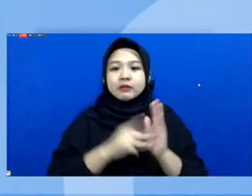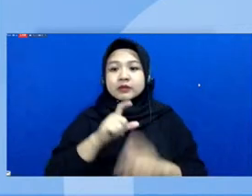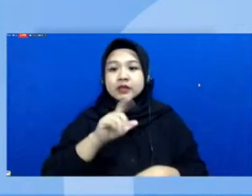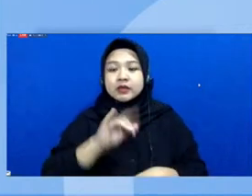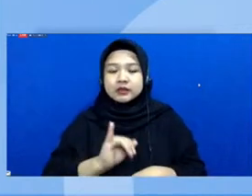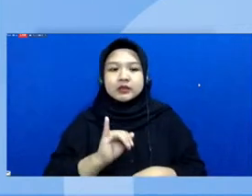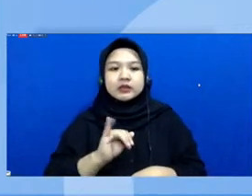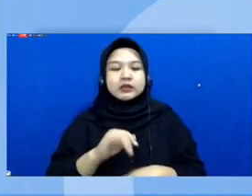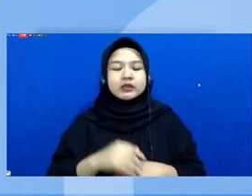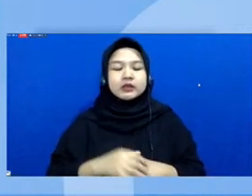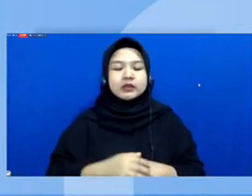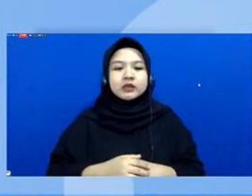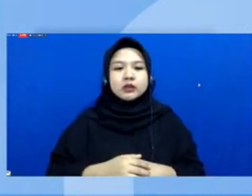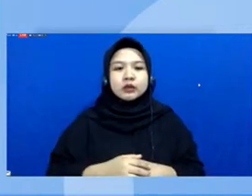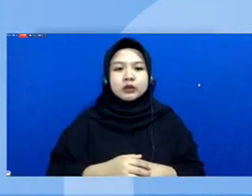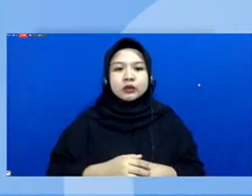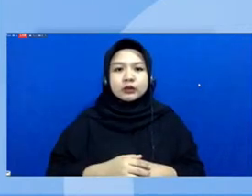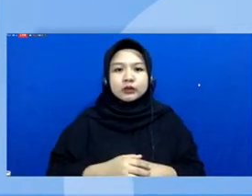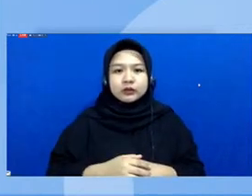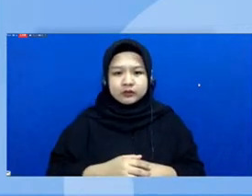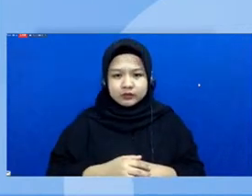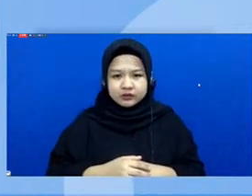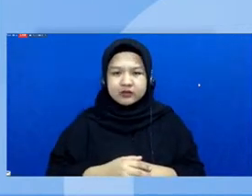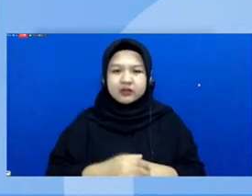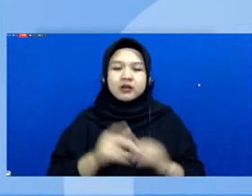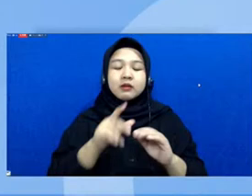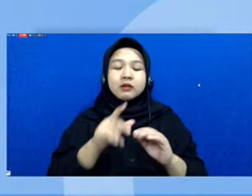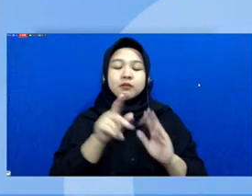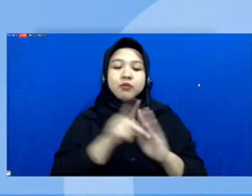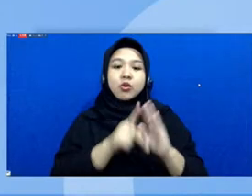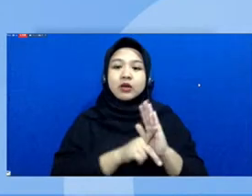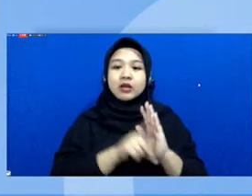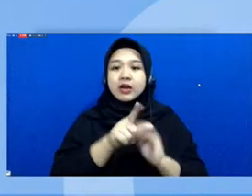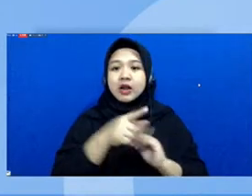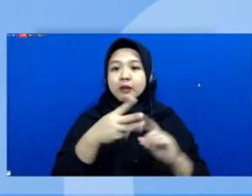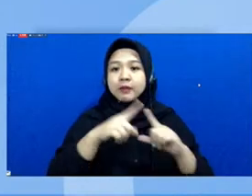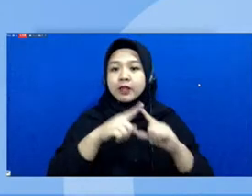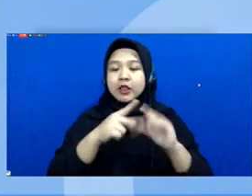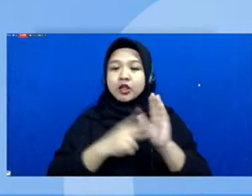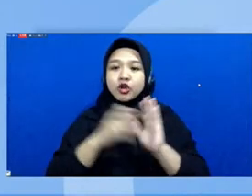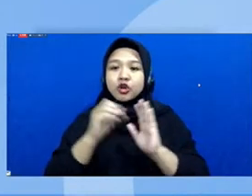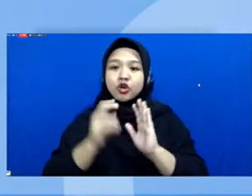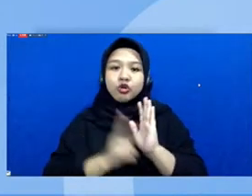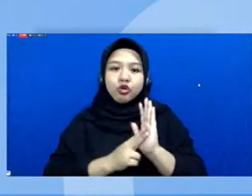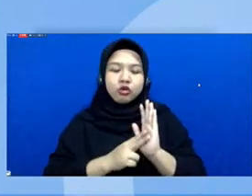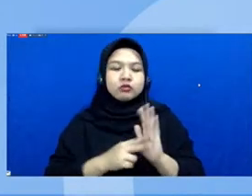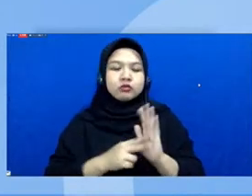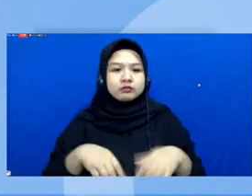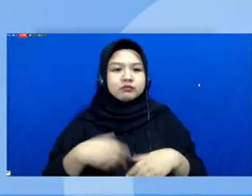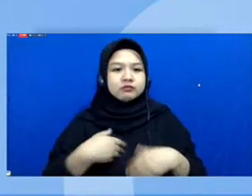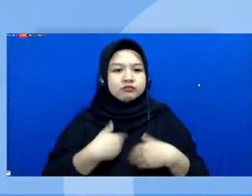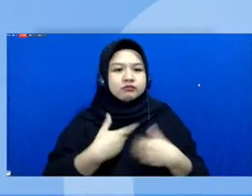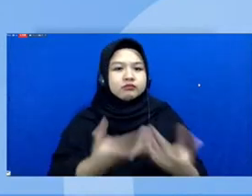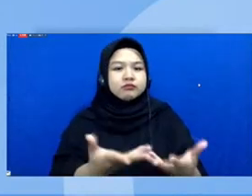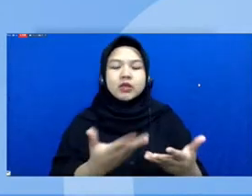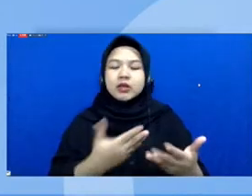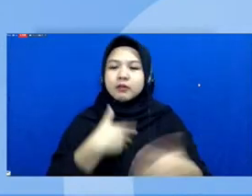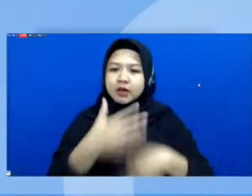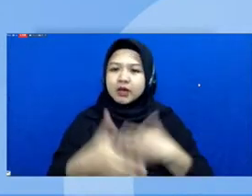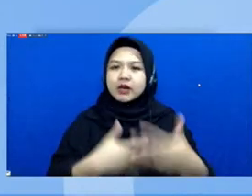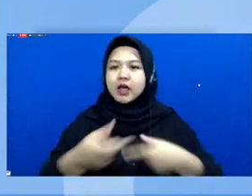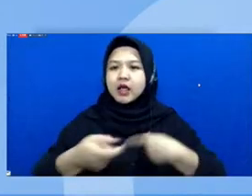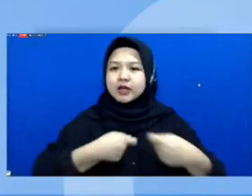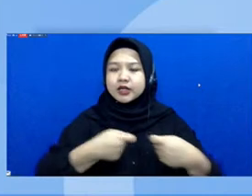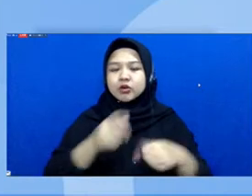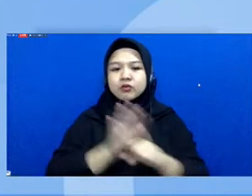sebagai implementor program Lean On by Invest berkomitmen untuk hadir dan berkontribusi dalam pengendalian pandemi